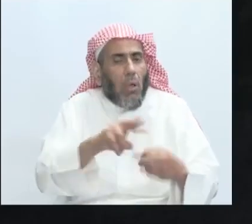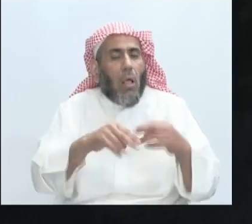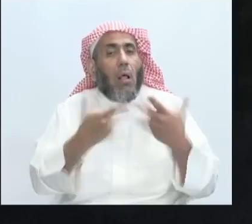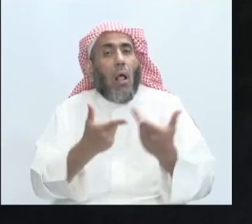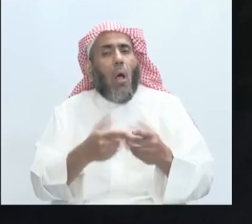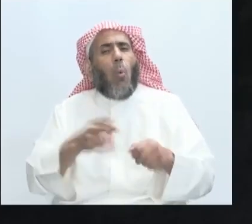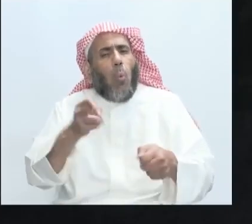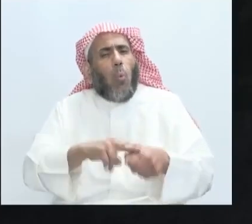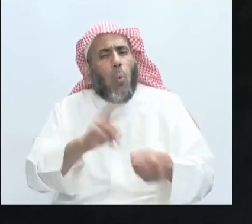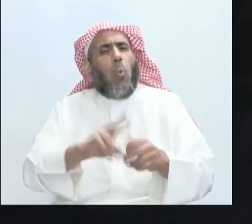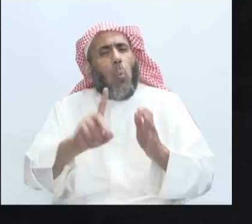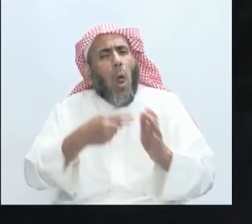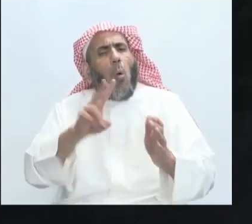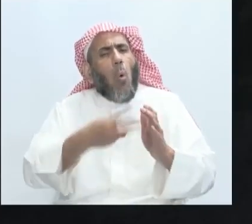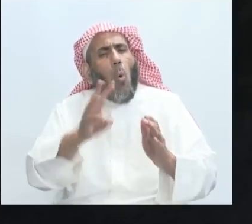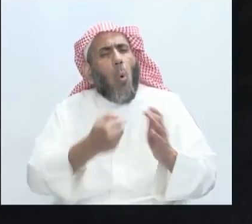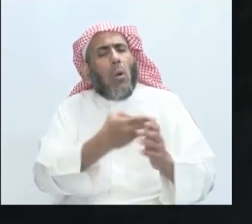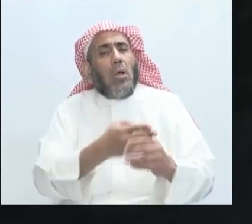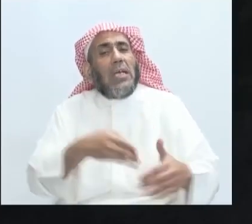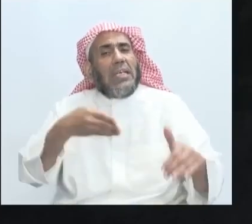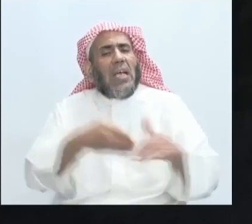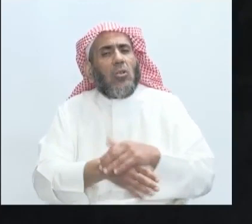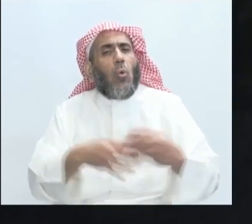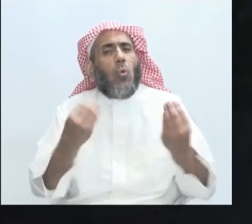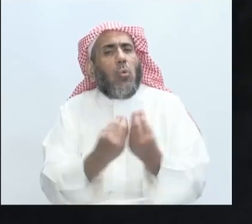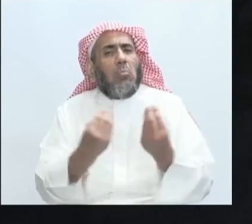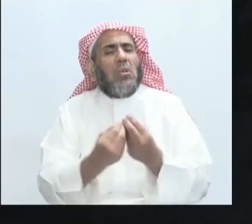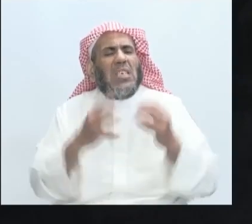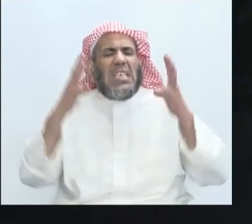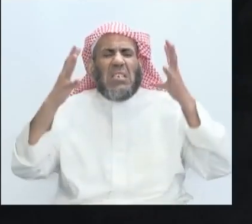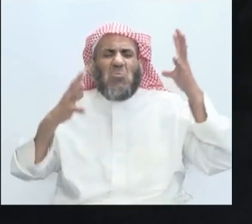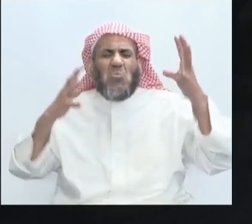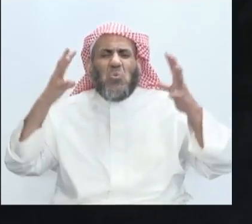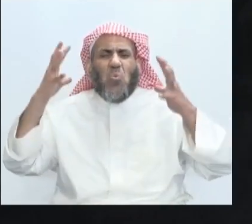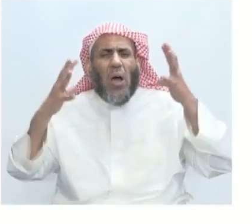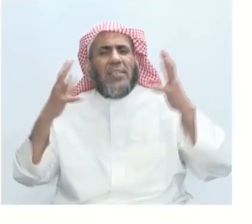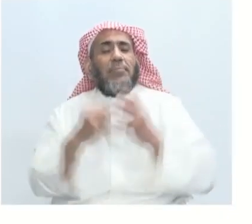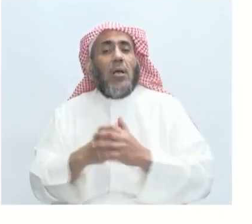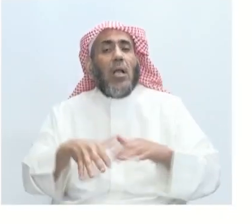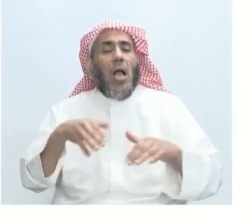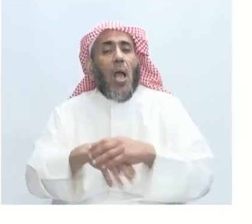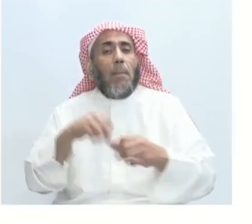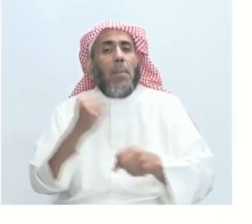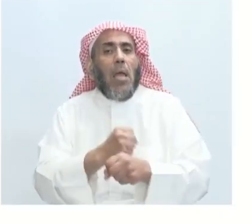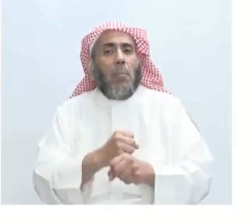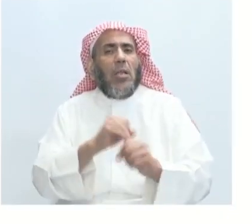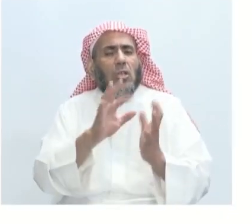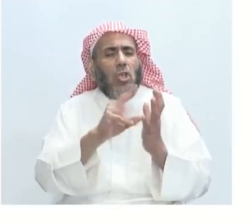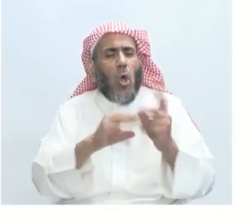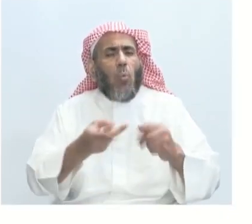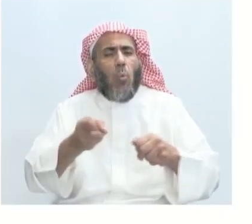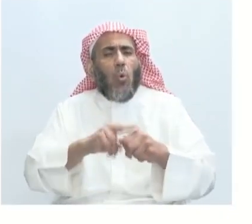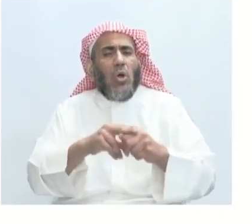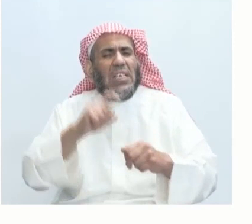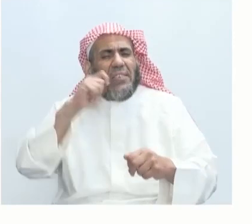فهذا التكرار او تكرار التصرف يدخل ضمن دائره الوسواس ايضا القيام بعمليه الحساب بشكل مستمر